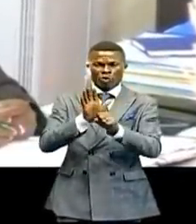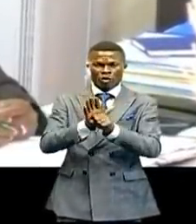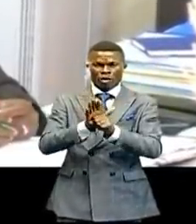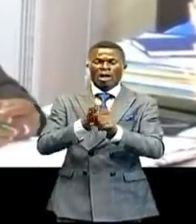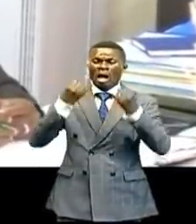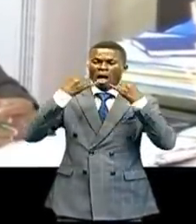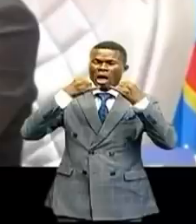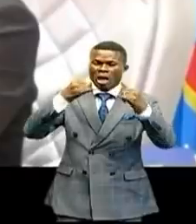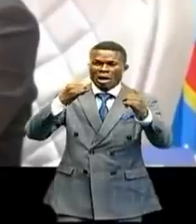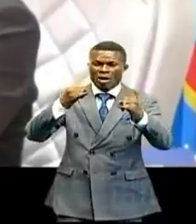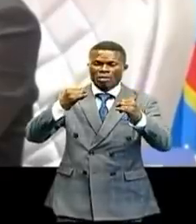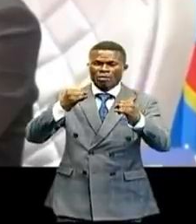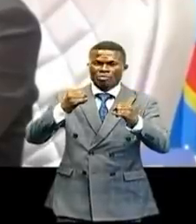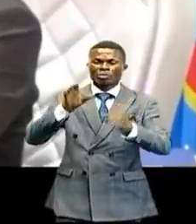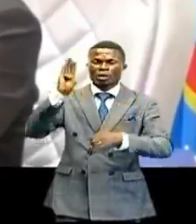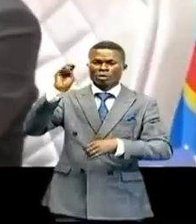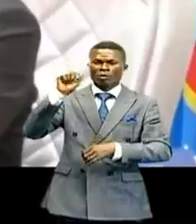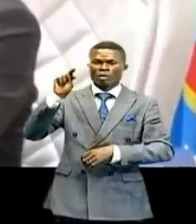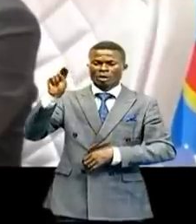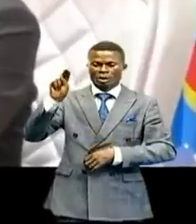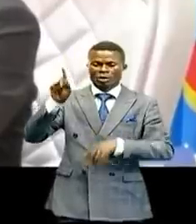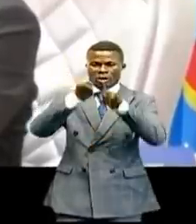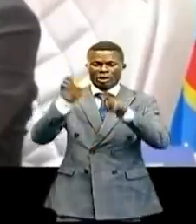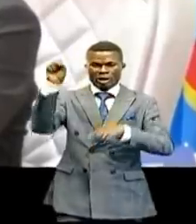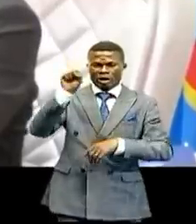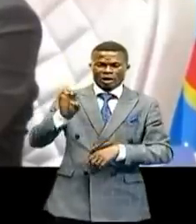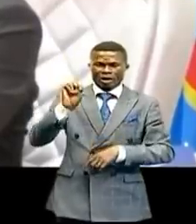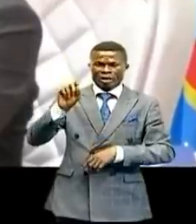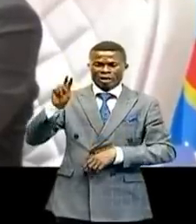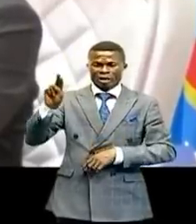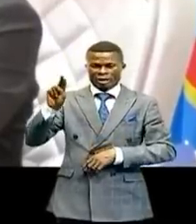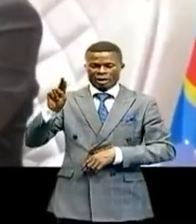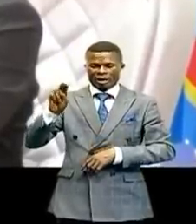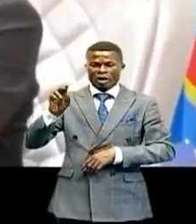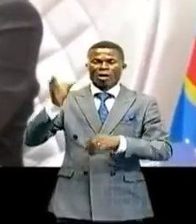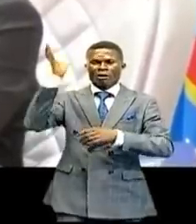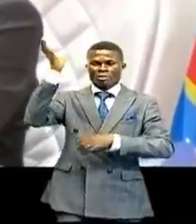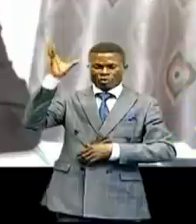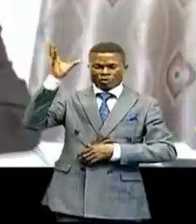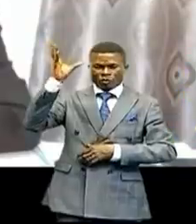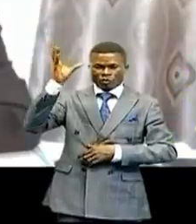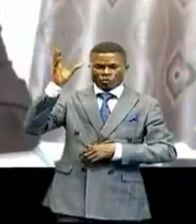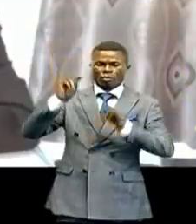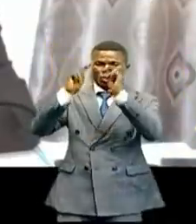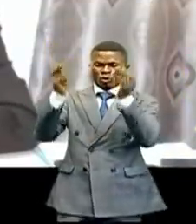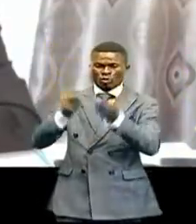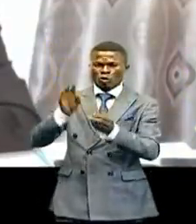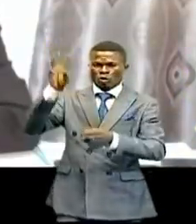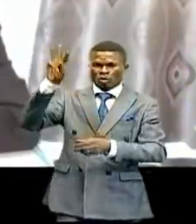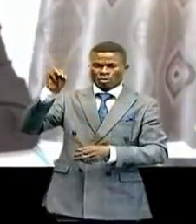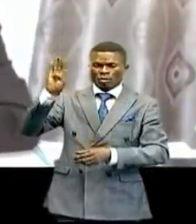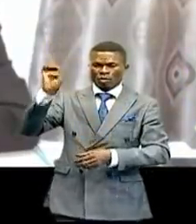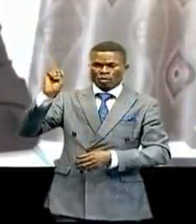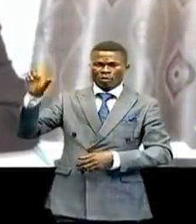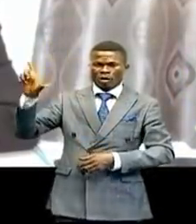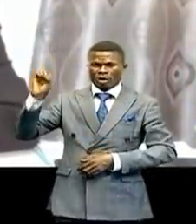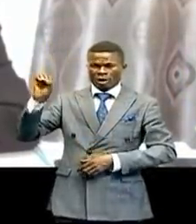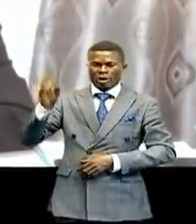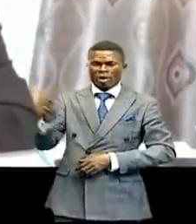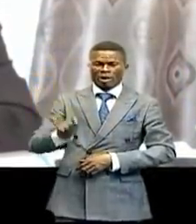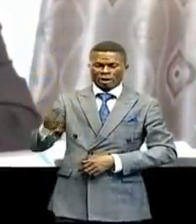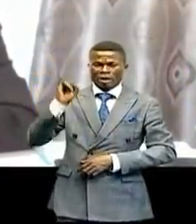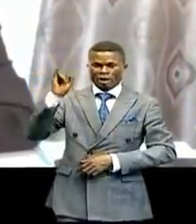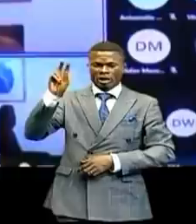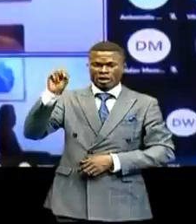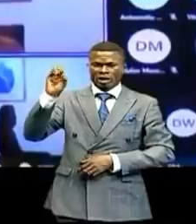été signalées entre les Banounous et les Sengélé à Lilengi, localité située dans les groupements Mbélo, secteur des Bassengélé, territoire